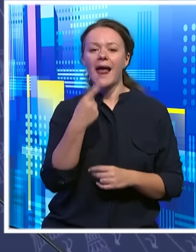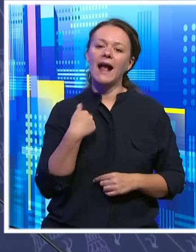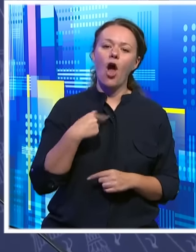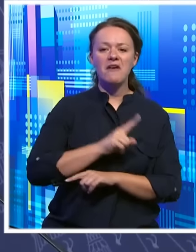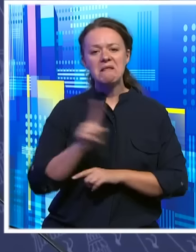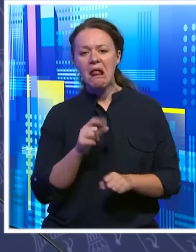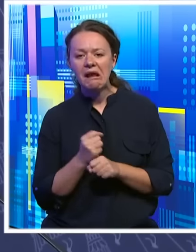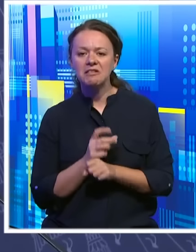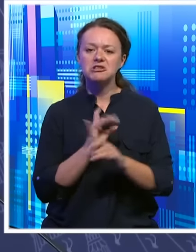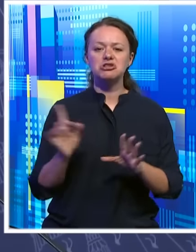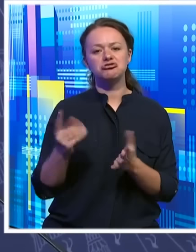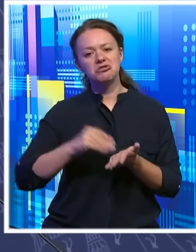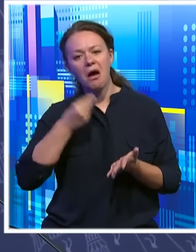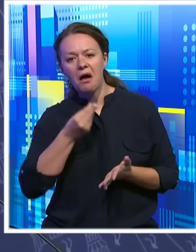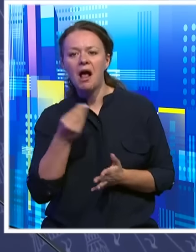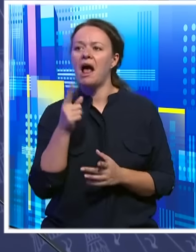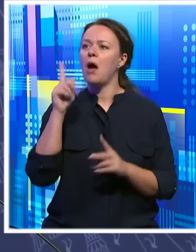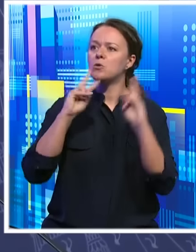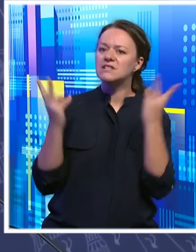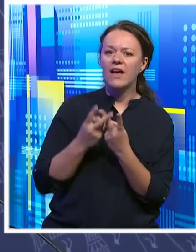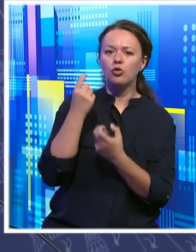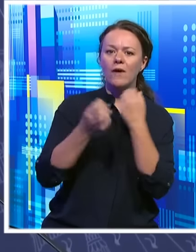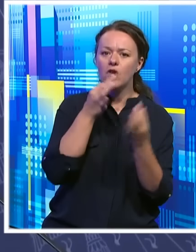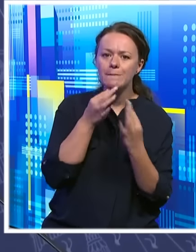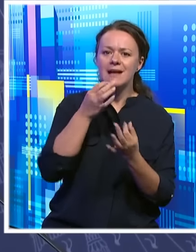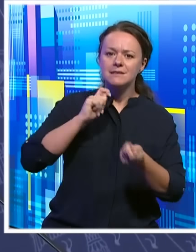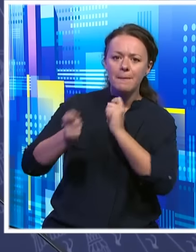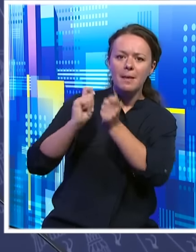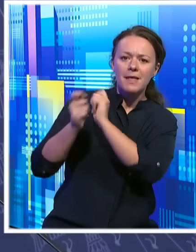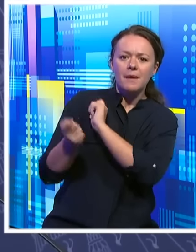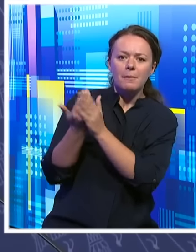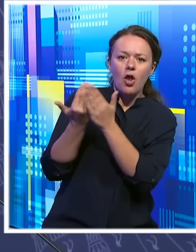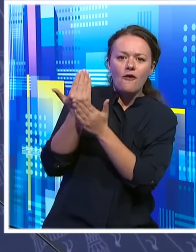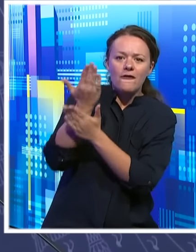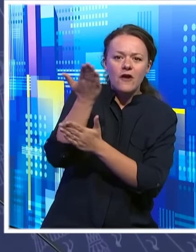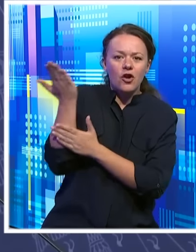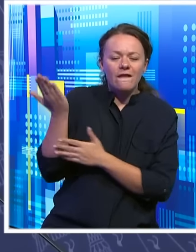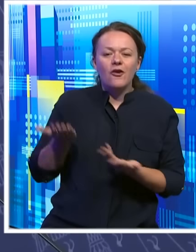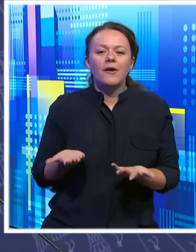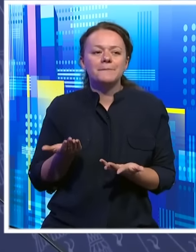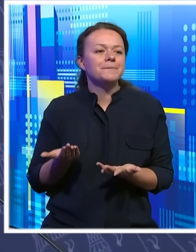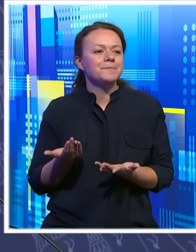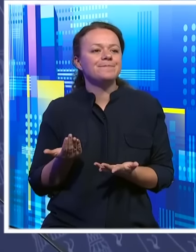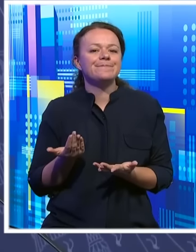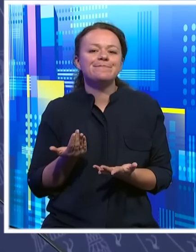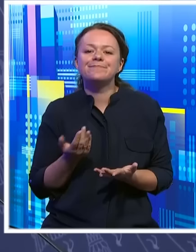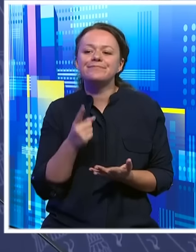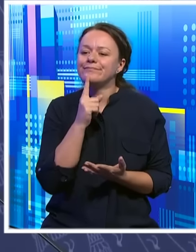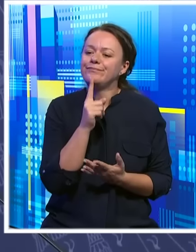obraća, stvari se u svetu menjaju češće. Nikada ne možete da udovoljite onima